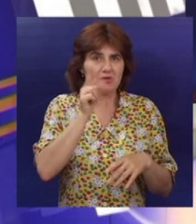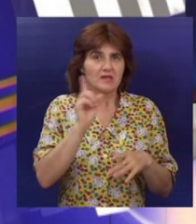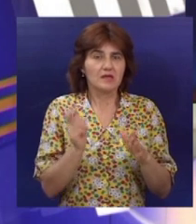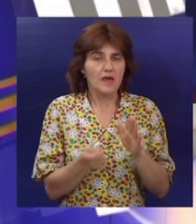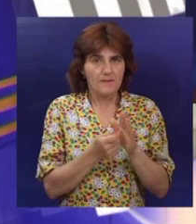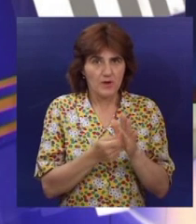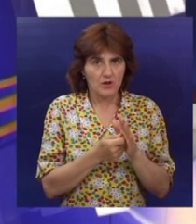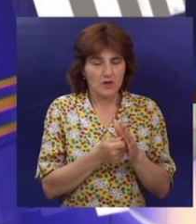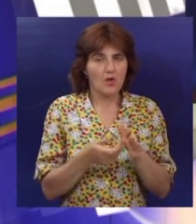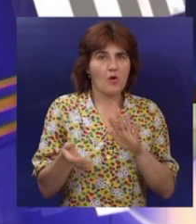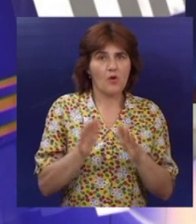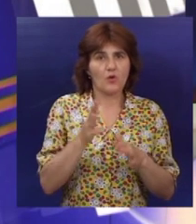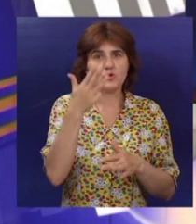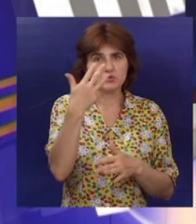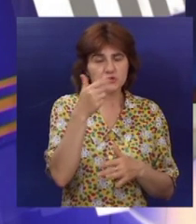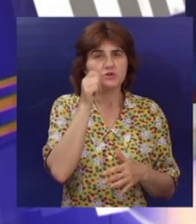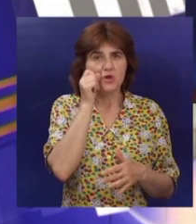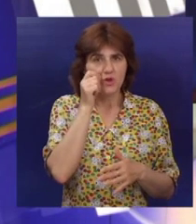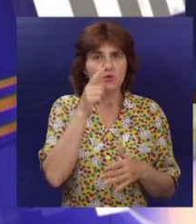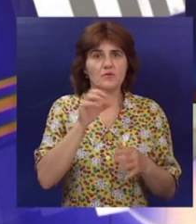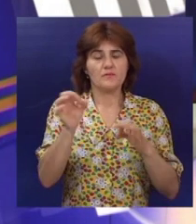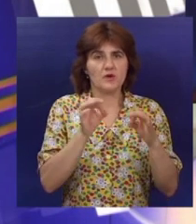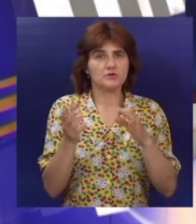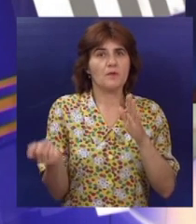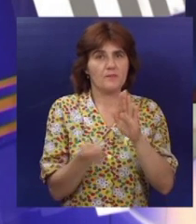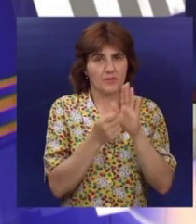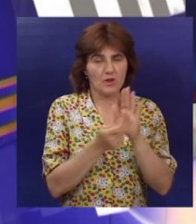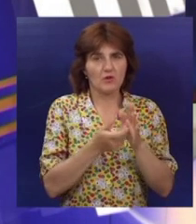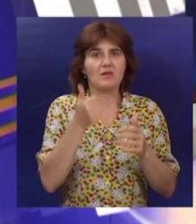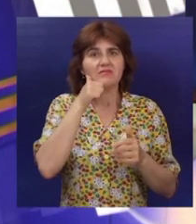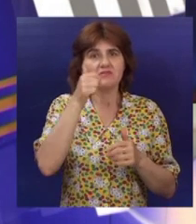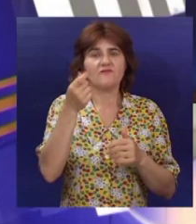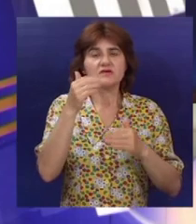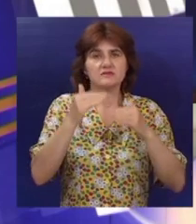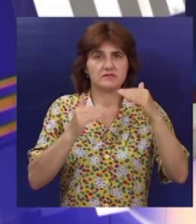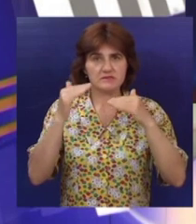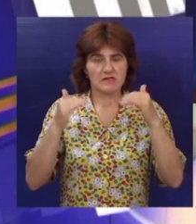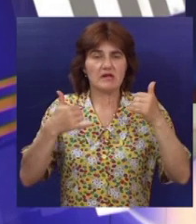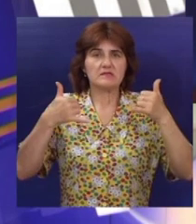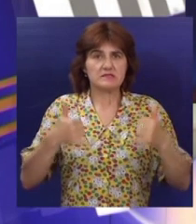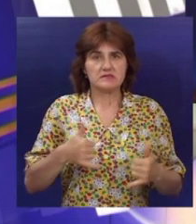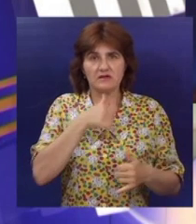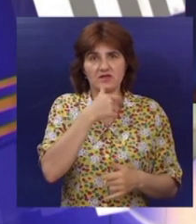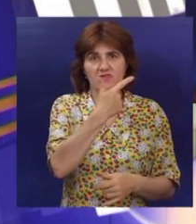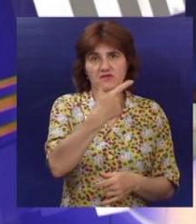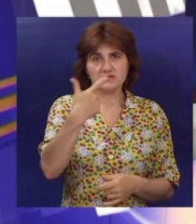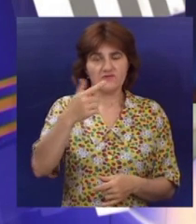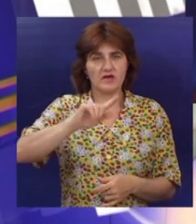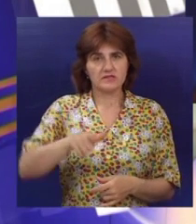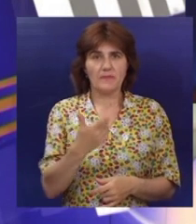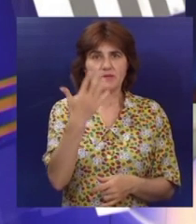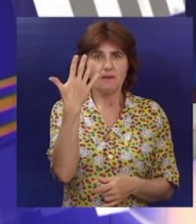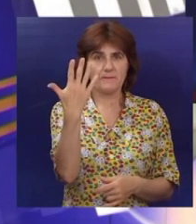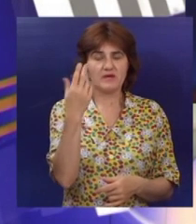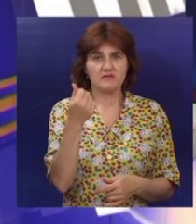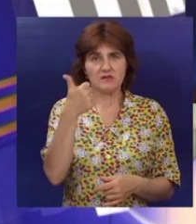prodali, dok je njih oko 40% prodalo po ceni koja se formira na dnevnom nivou, a koja trenutno iznosi